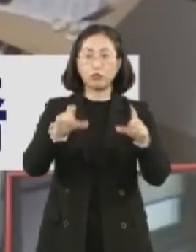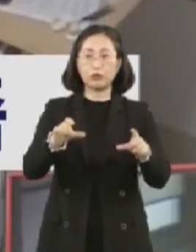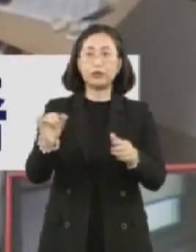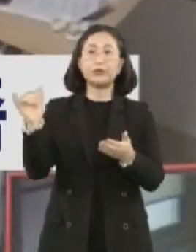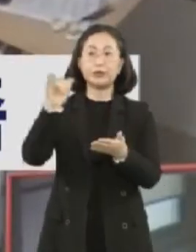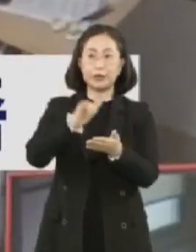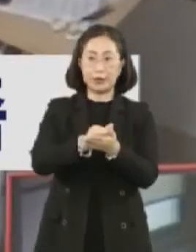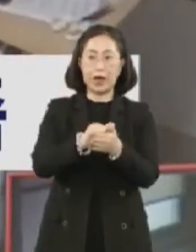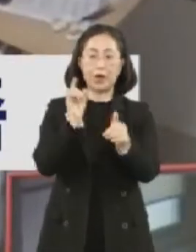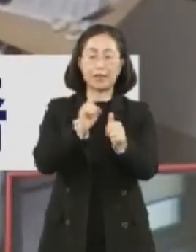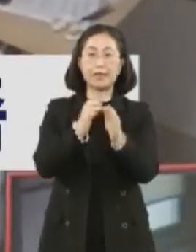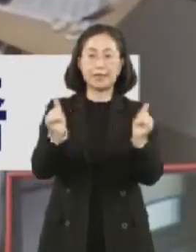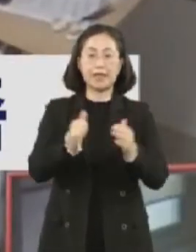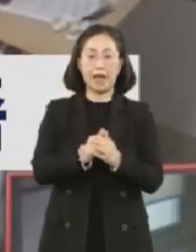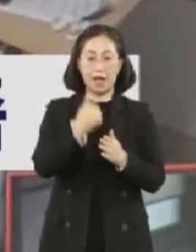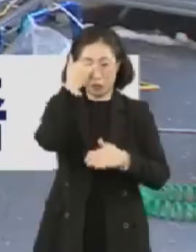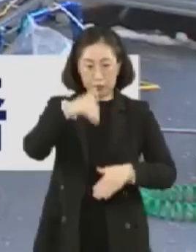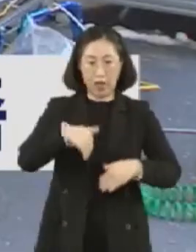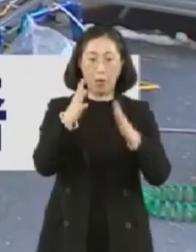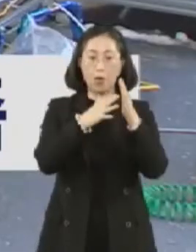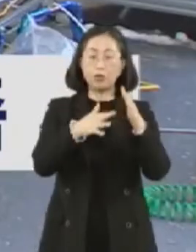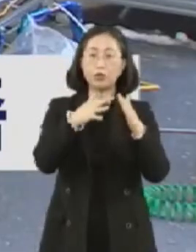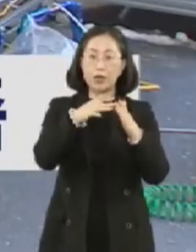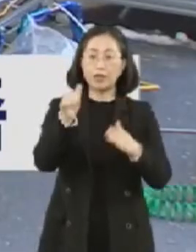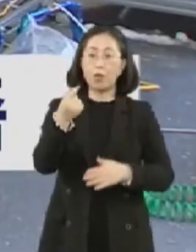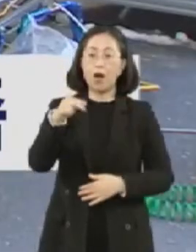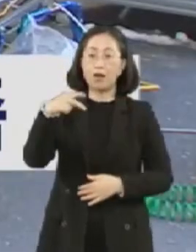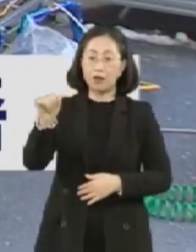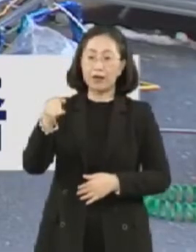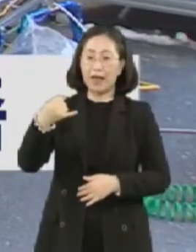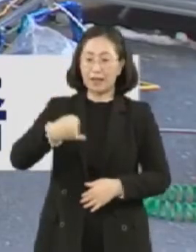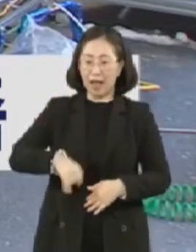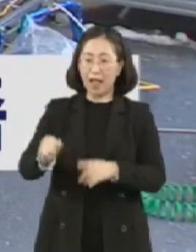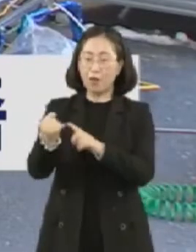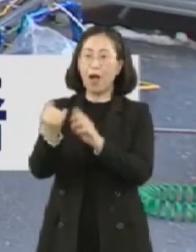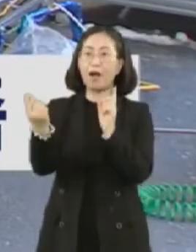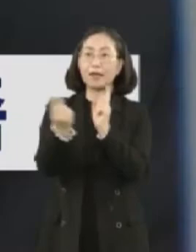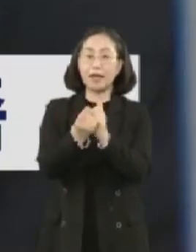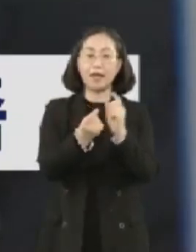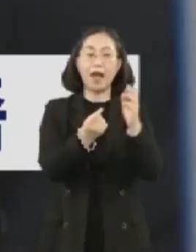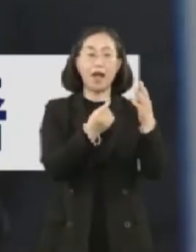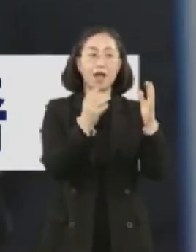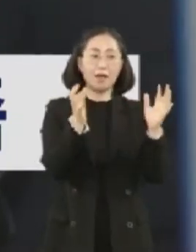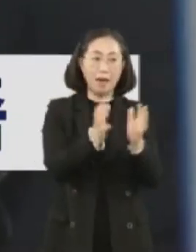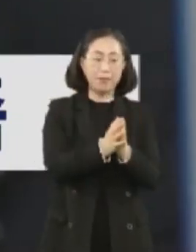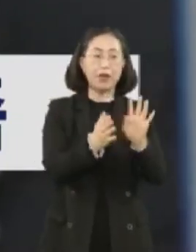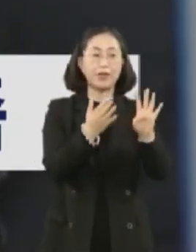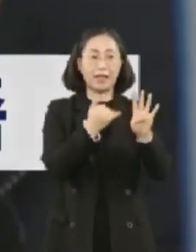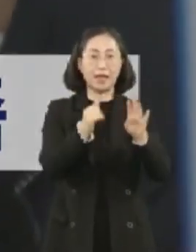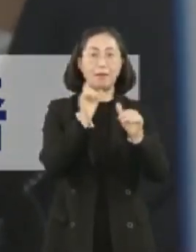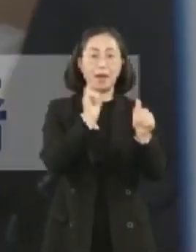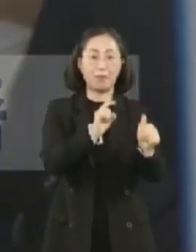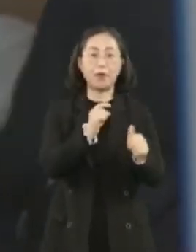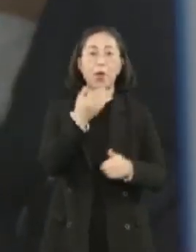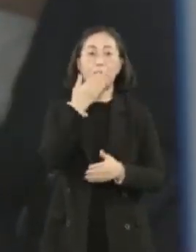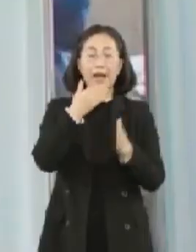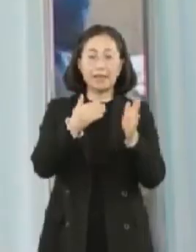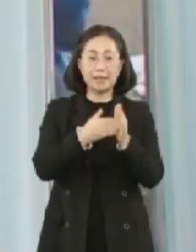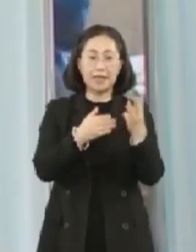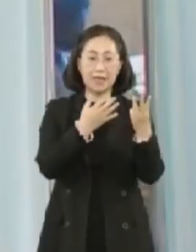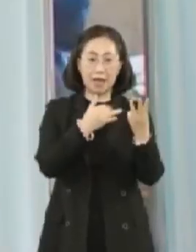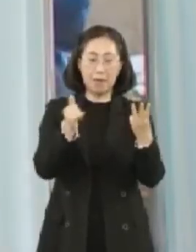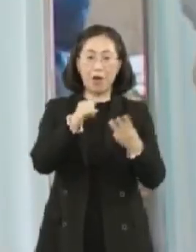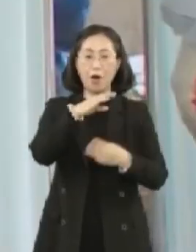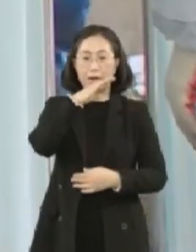짭니다 충남 공주에 선 화성에 사는 확진 자 딸과 접촉한 가족 3명 등 4명이 가면 됐고 당진에서 3명